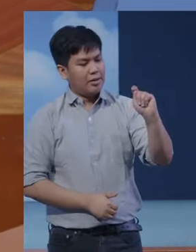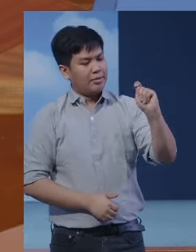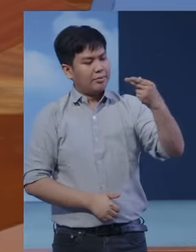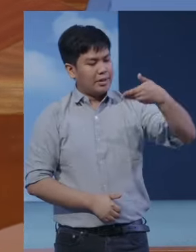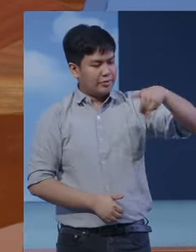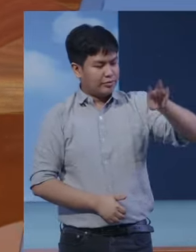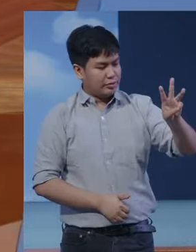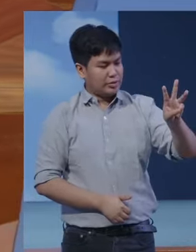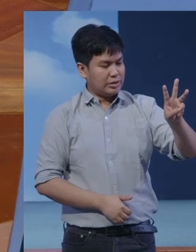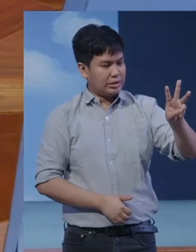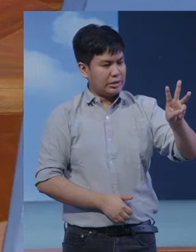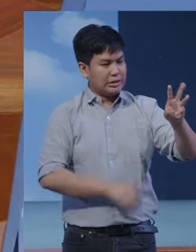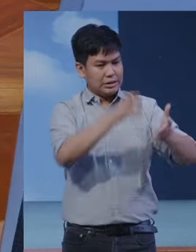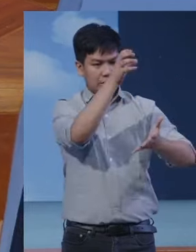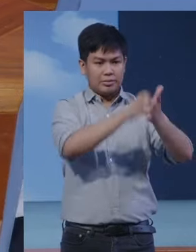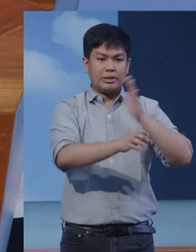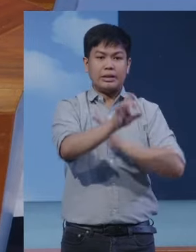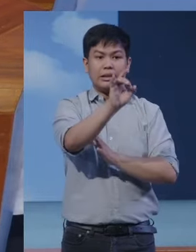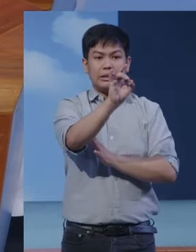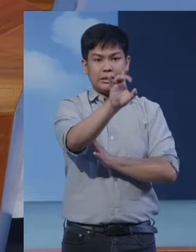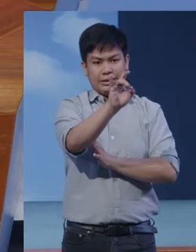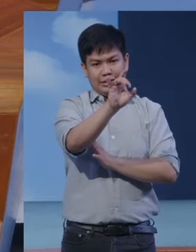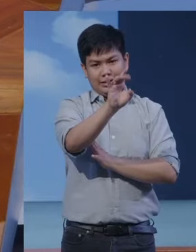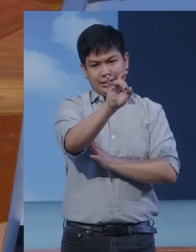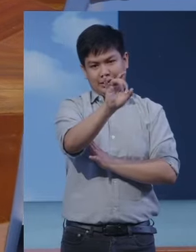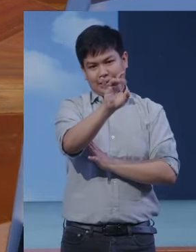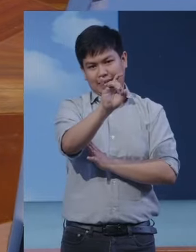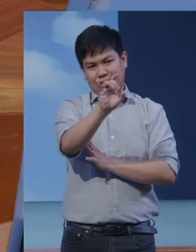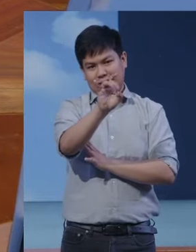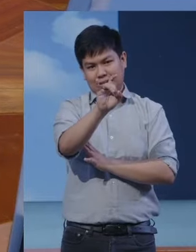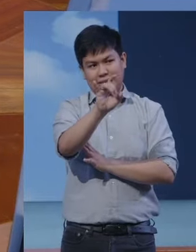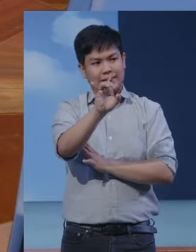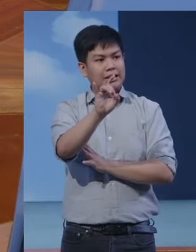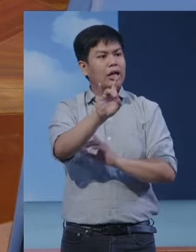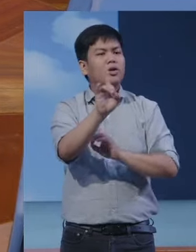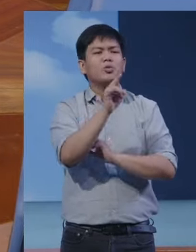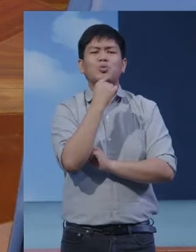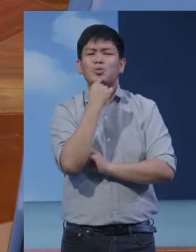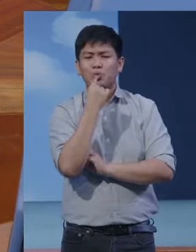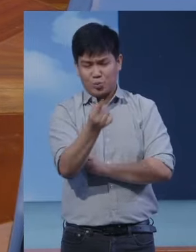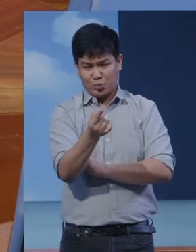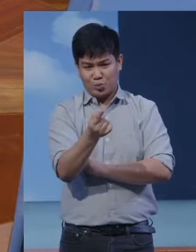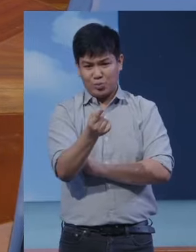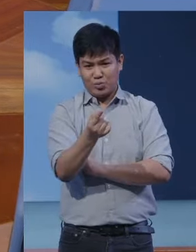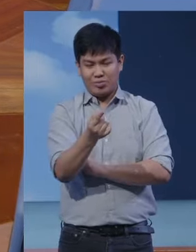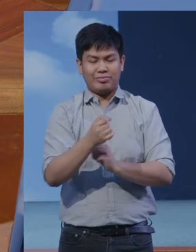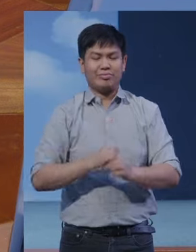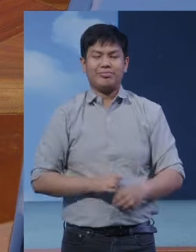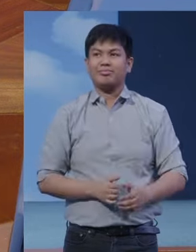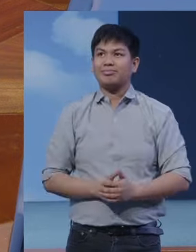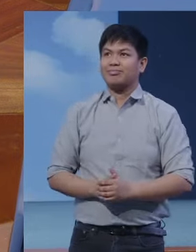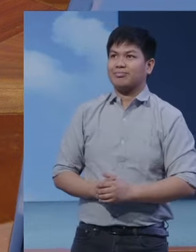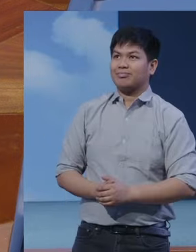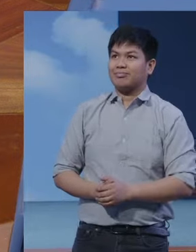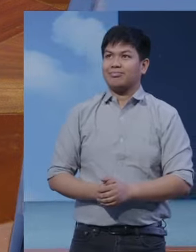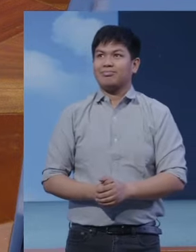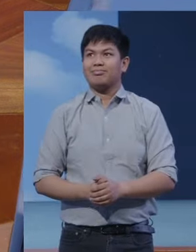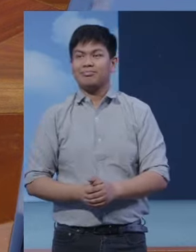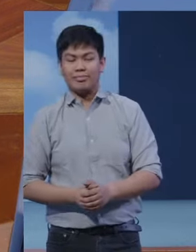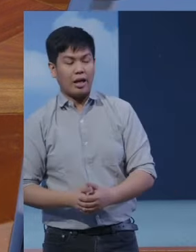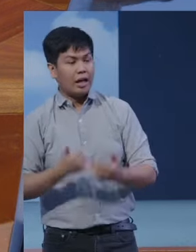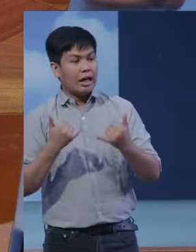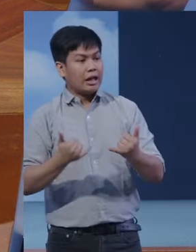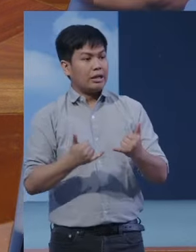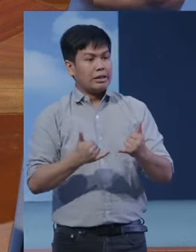Matthew 18 ang galing niyo talaga sa bible Matthew 19 ang kasunod niya Matthew 18